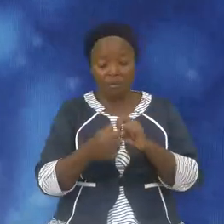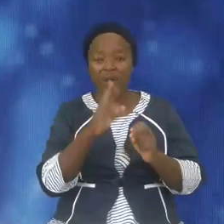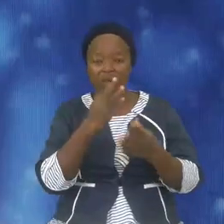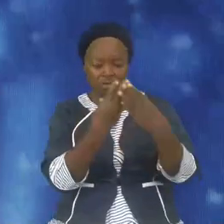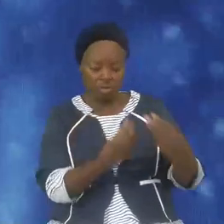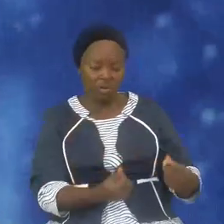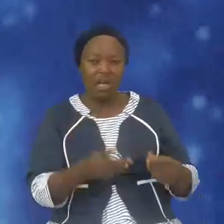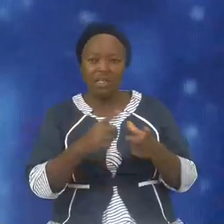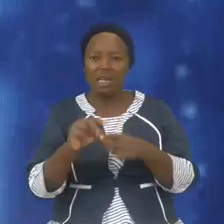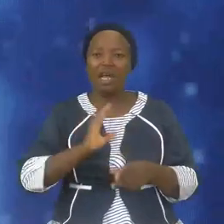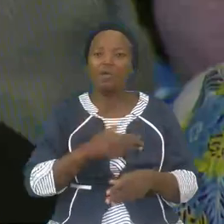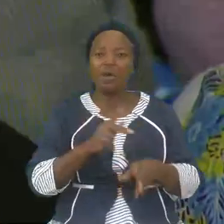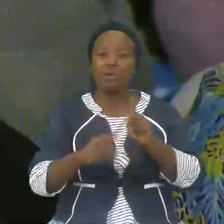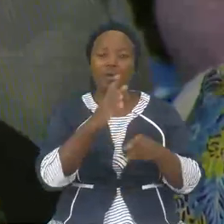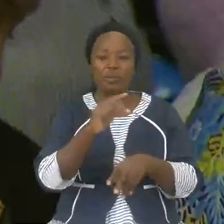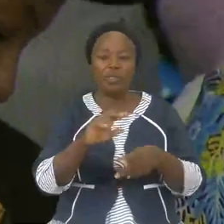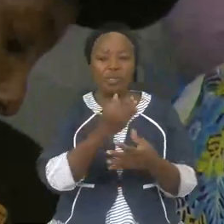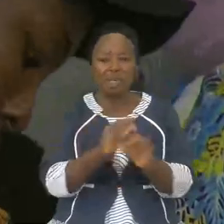soient résolus,